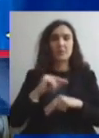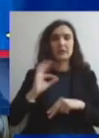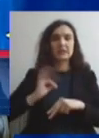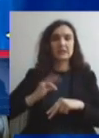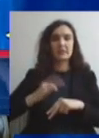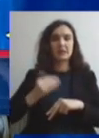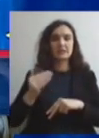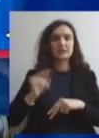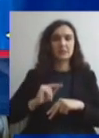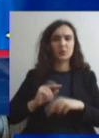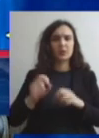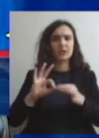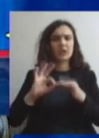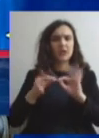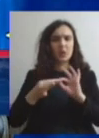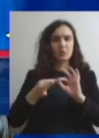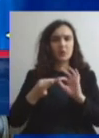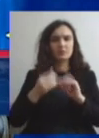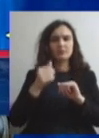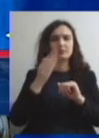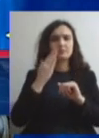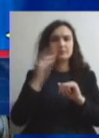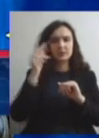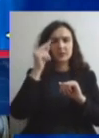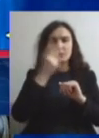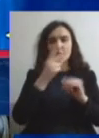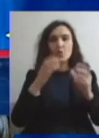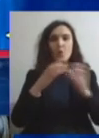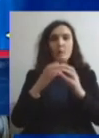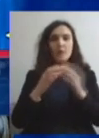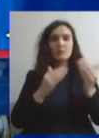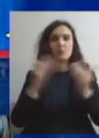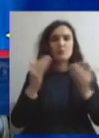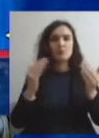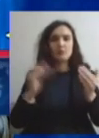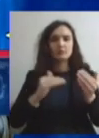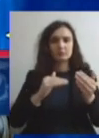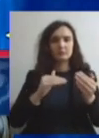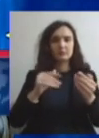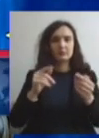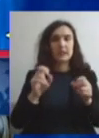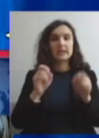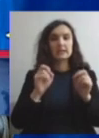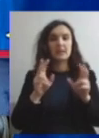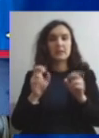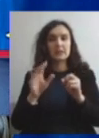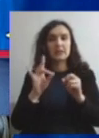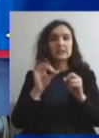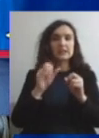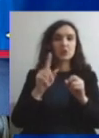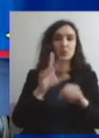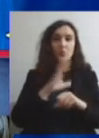სამსახური დეტალურად სწავლობს ყველა კომპანიას და ყველა სექტორს იმ რისკების და საფრთხეების მიხედვით, რომელიც